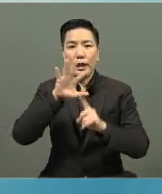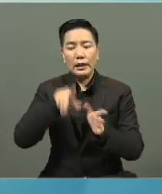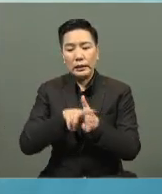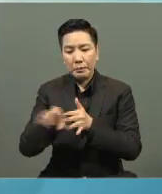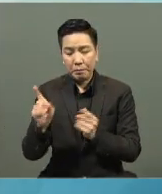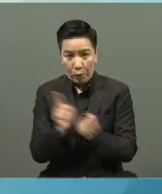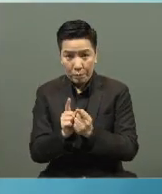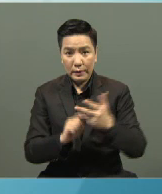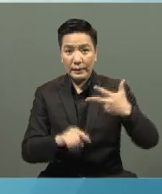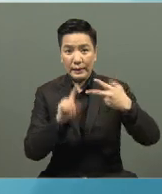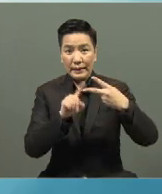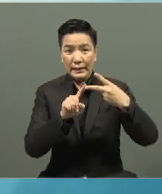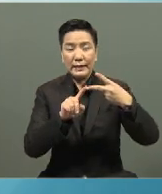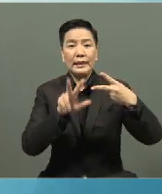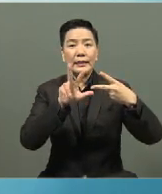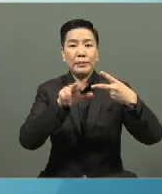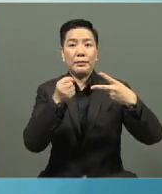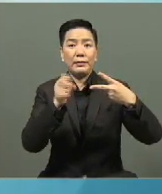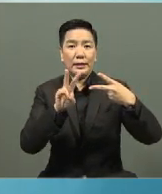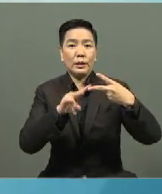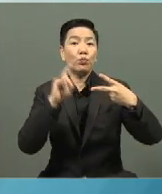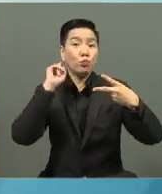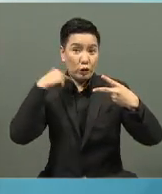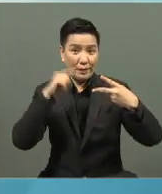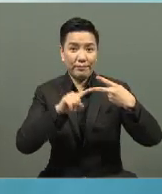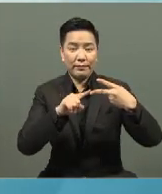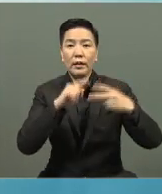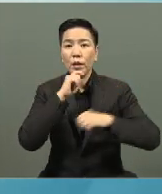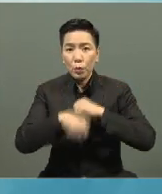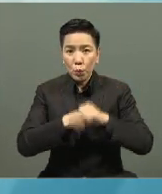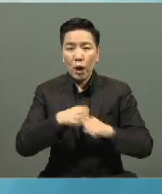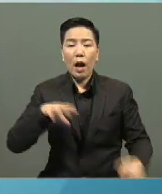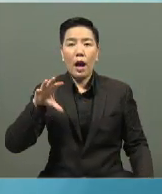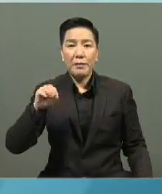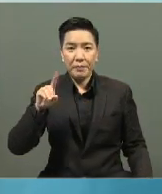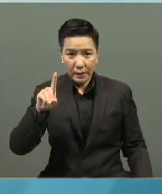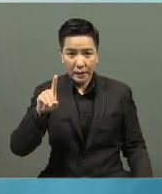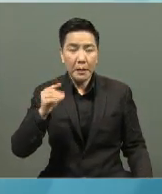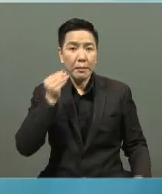พฤษภาคมนะครับตรวจพบเชื้อรายที่ 3017นะครับเป็นผู้ป่วยหญิงอายุ 51